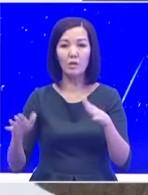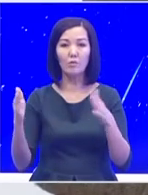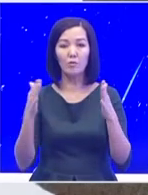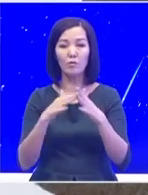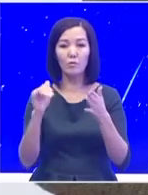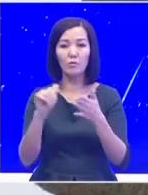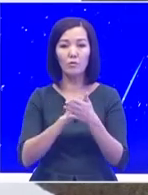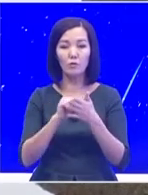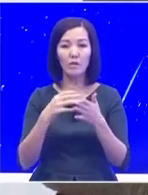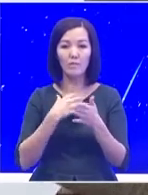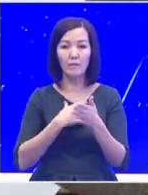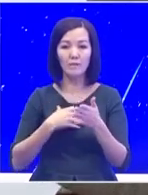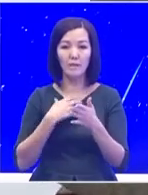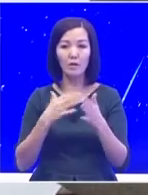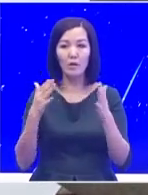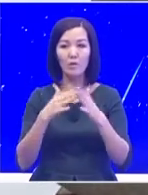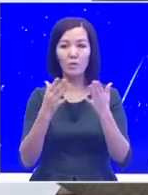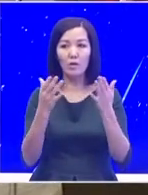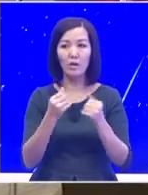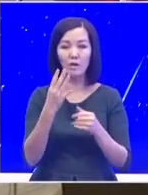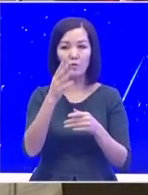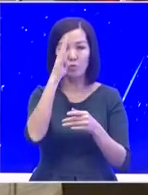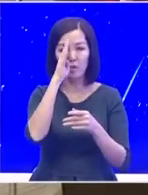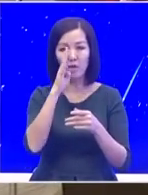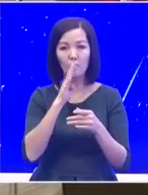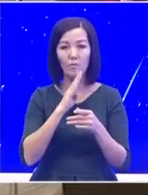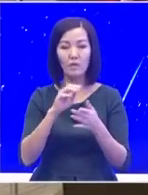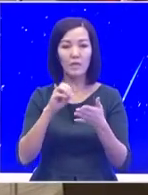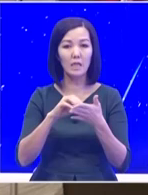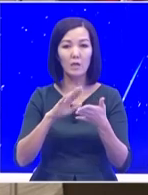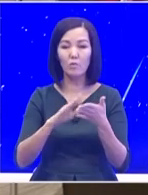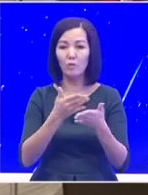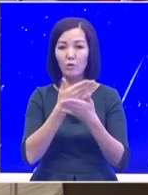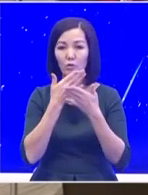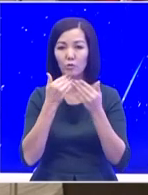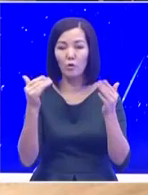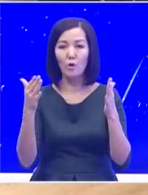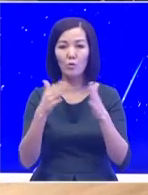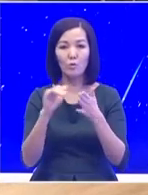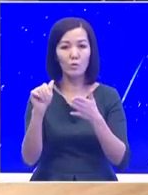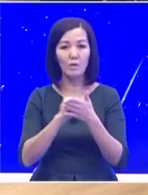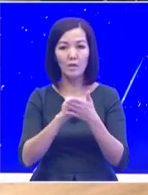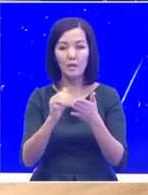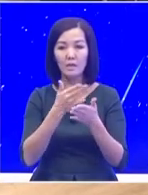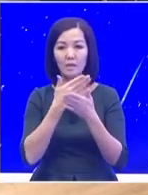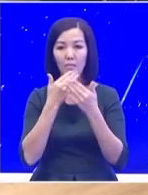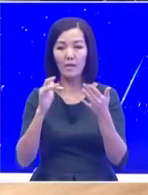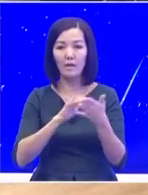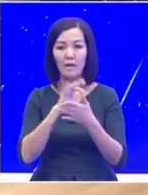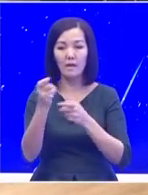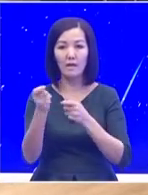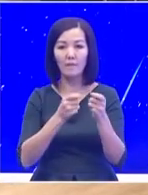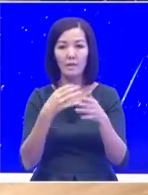құжаты мазалайды. Қоныстанғандарына 4 айға жоқтапты, әлі күнге тіркеуге тұрмаған үй заңдастырылмапты. Қалалық